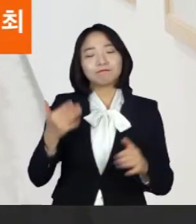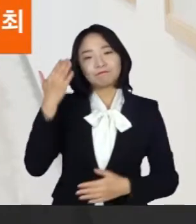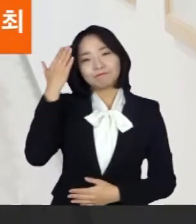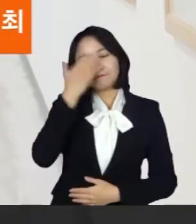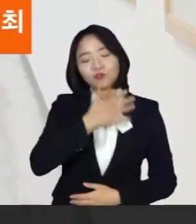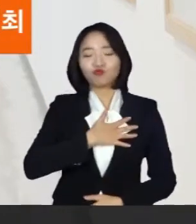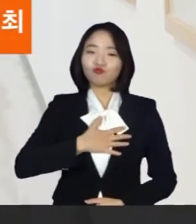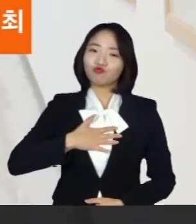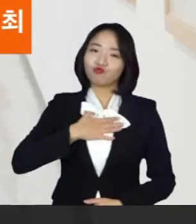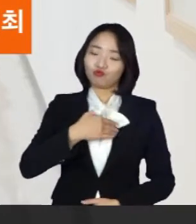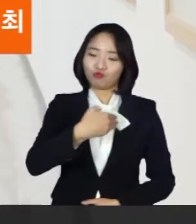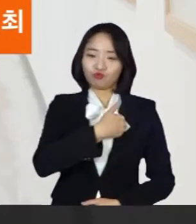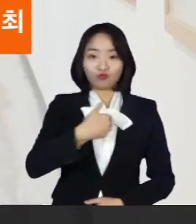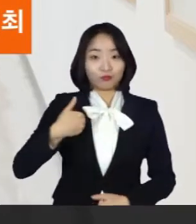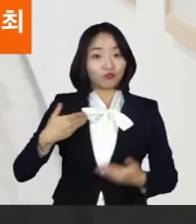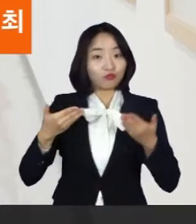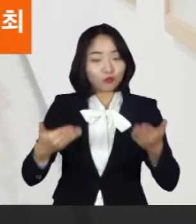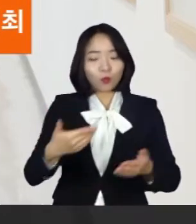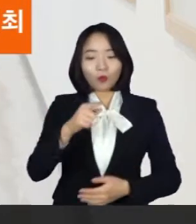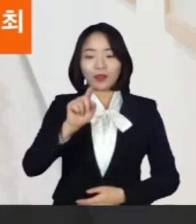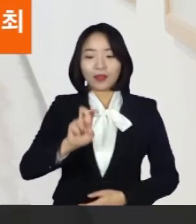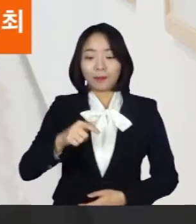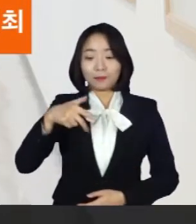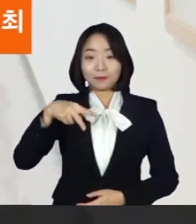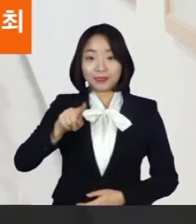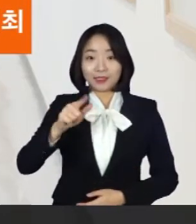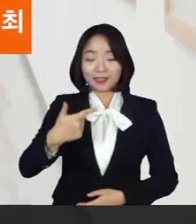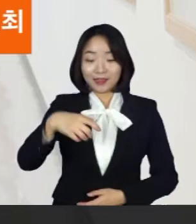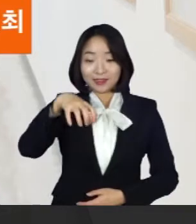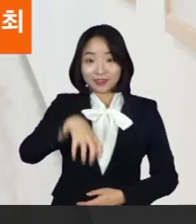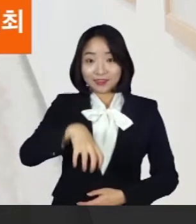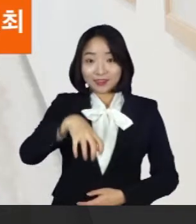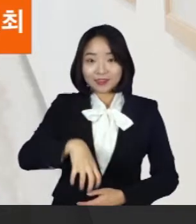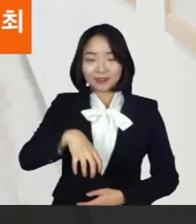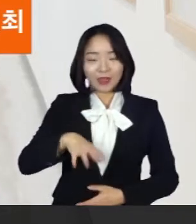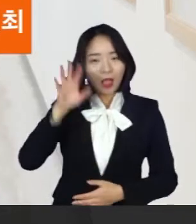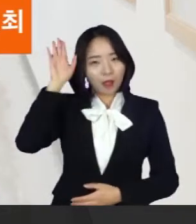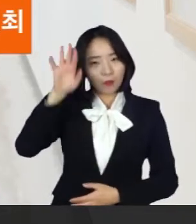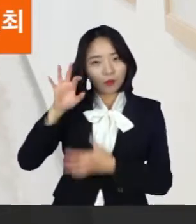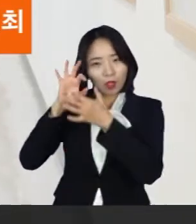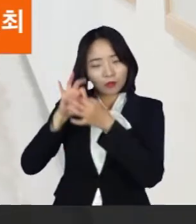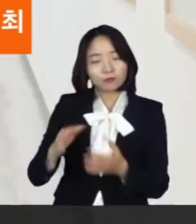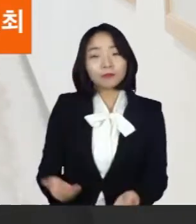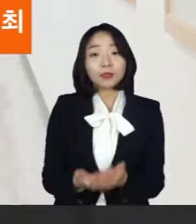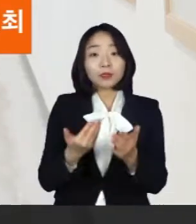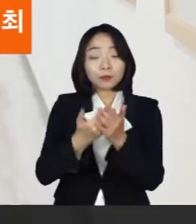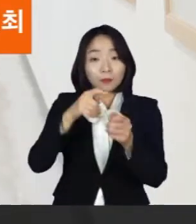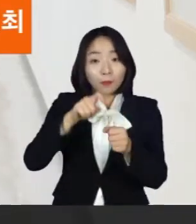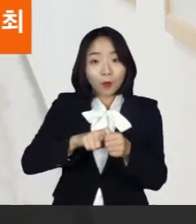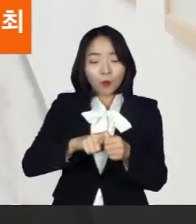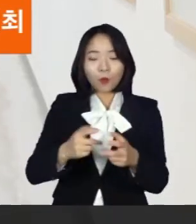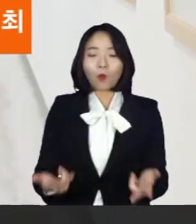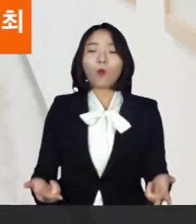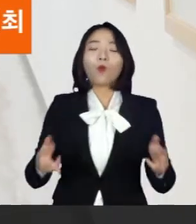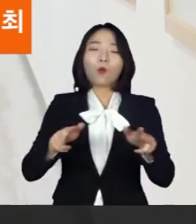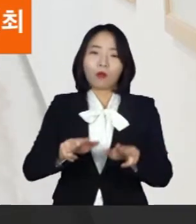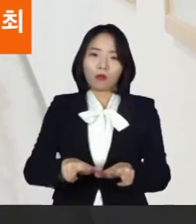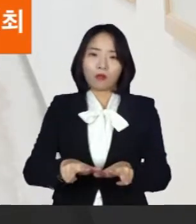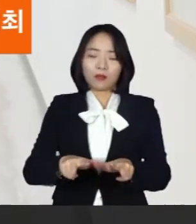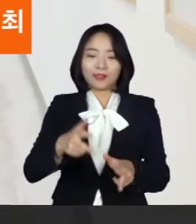천안시는 시민들에게 쾌적한 여가와 휴식 공간을 제공하고 남산지구의 균형적이고 지속 가능한 발전에 기여하기